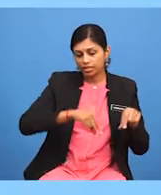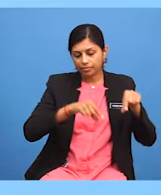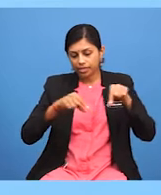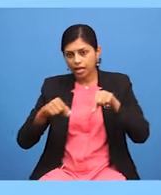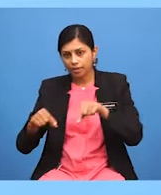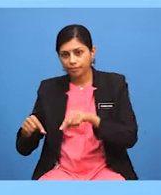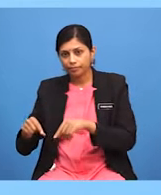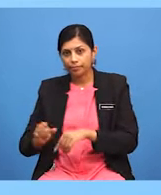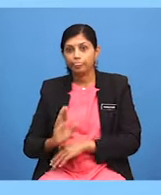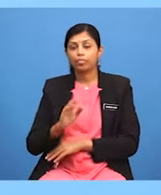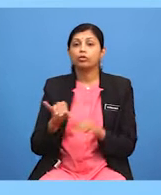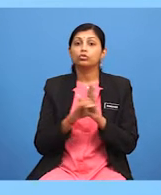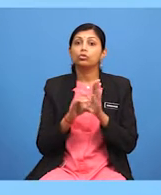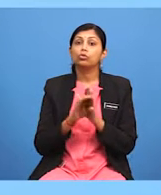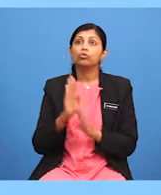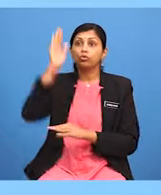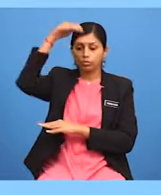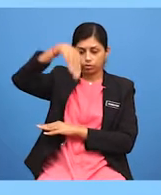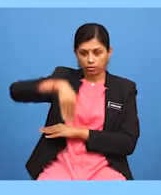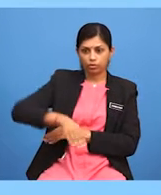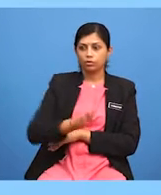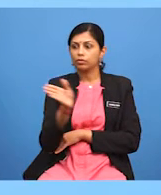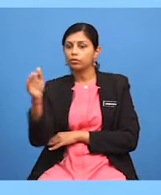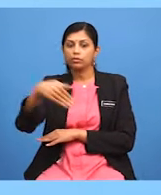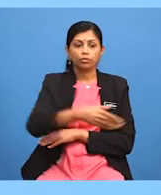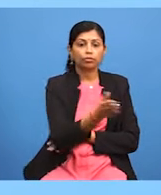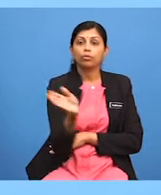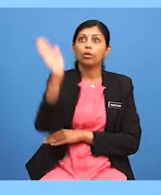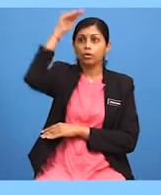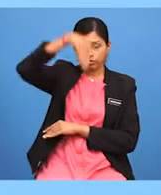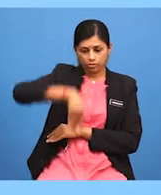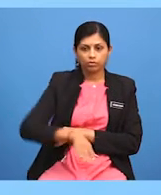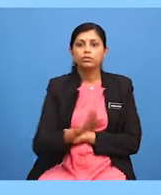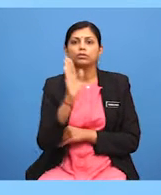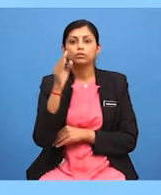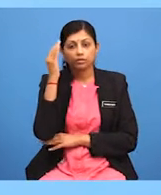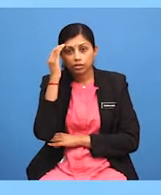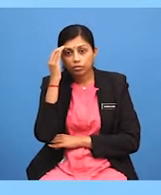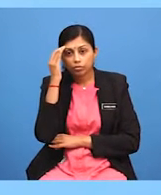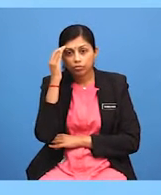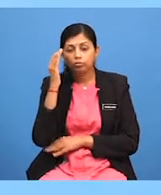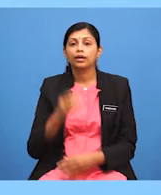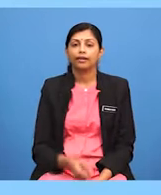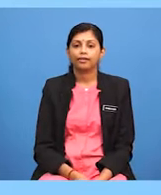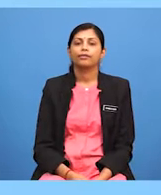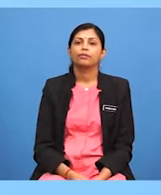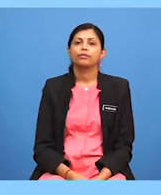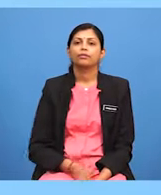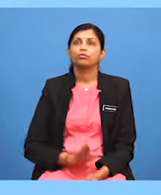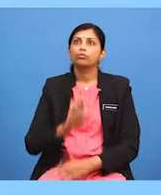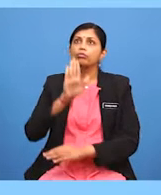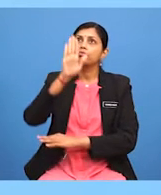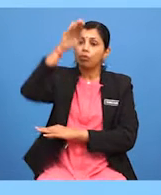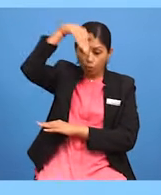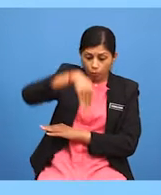roller coaster yang mempunyai tenaga kinetik yang tinggi semasa menuruni trek yang